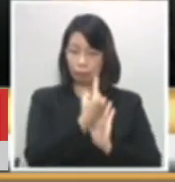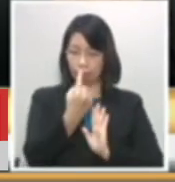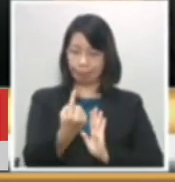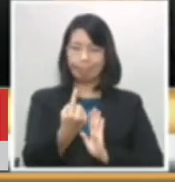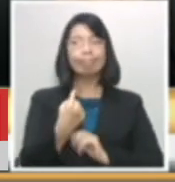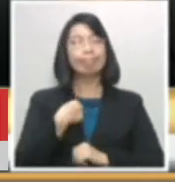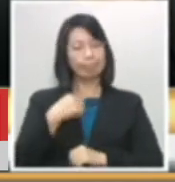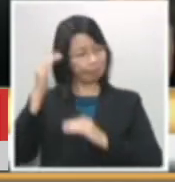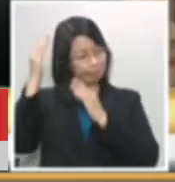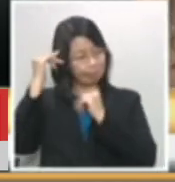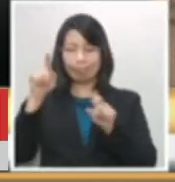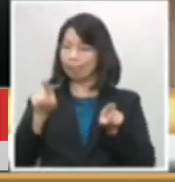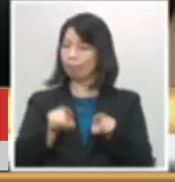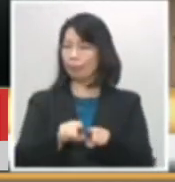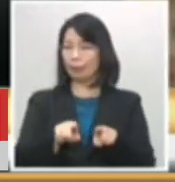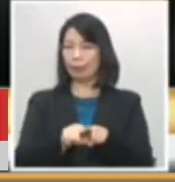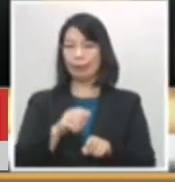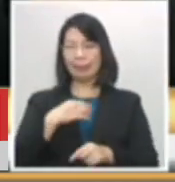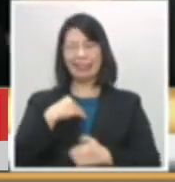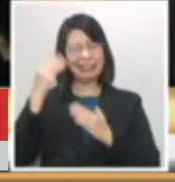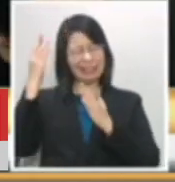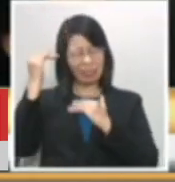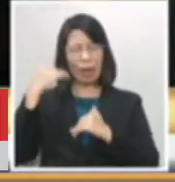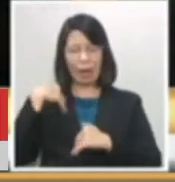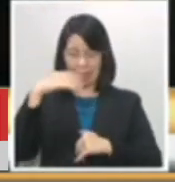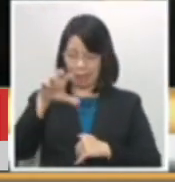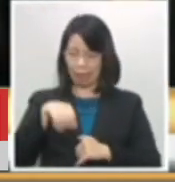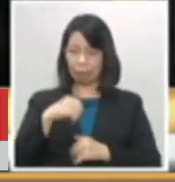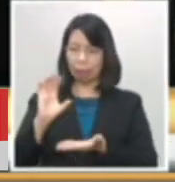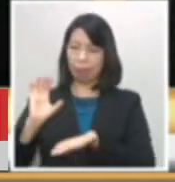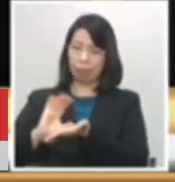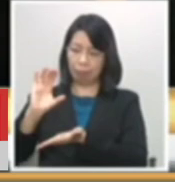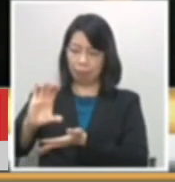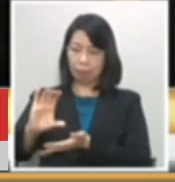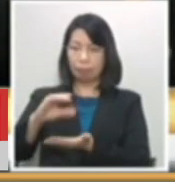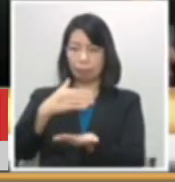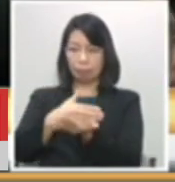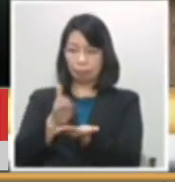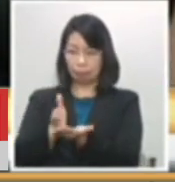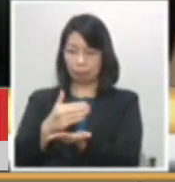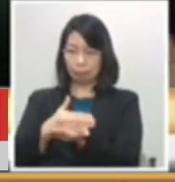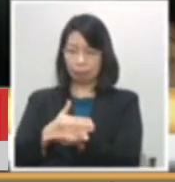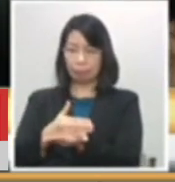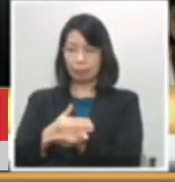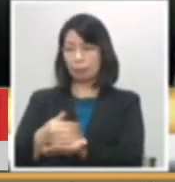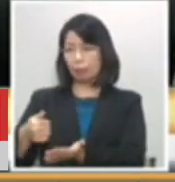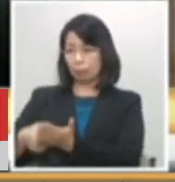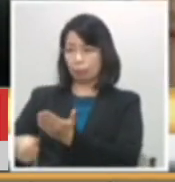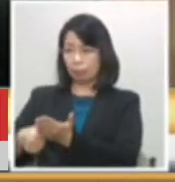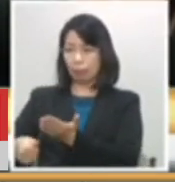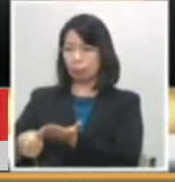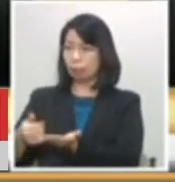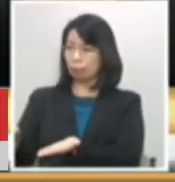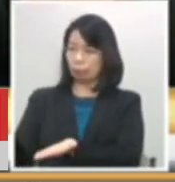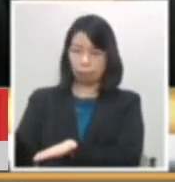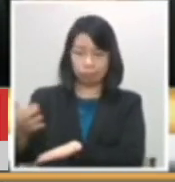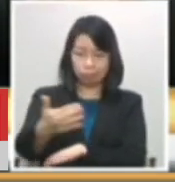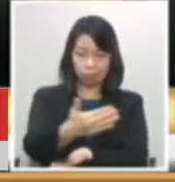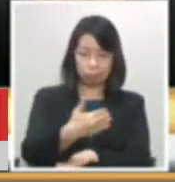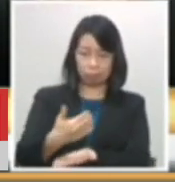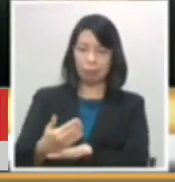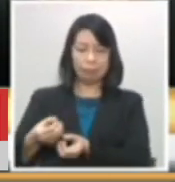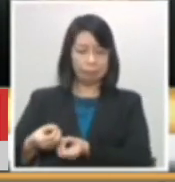ครับหวังว่าการจัดงบประมาณในครั้งนี้จะต้องเห็นเงินภาษีทุกบาทคืนสู่พี่น้องประชา